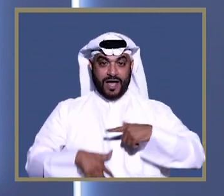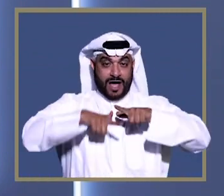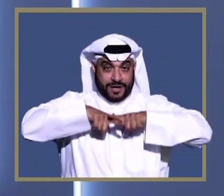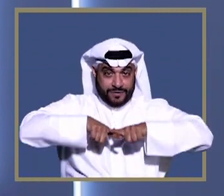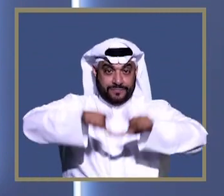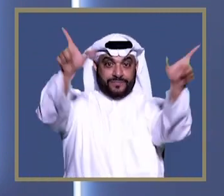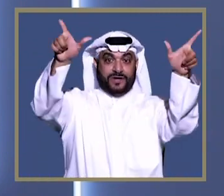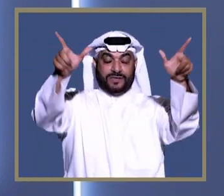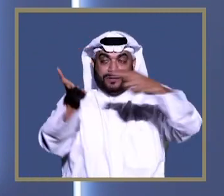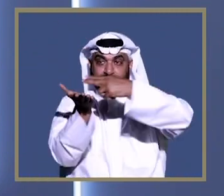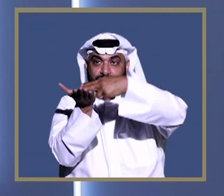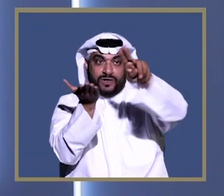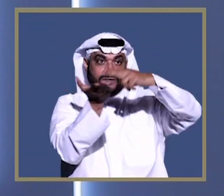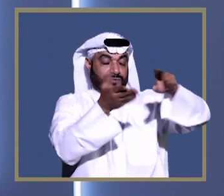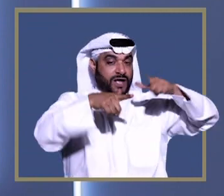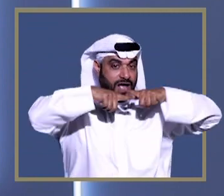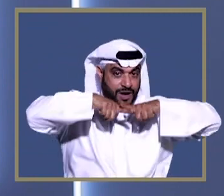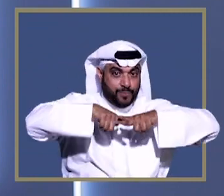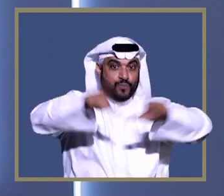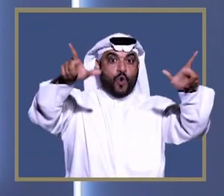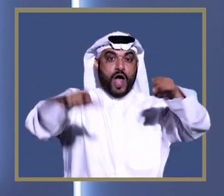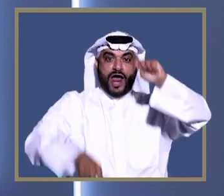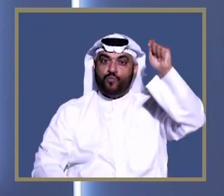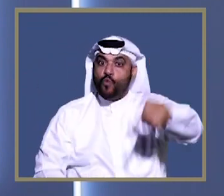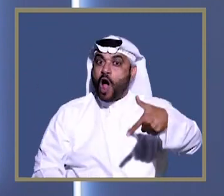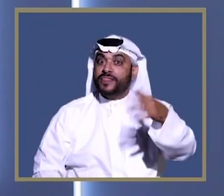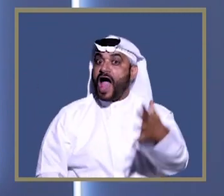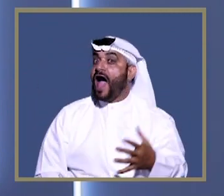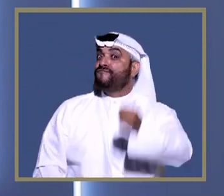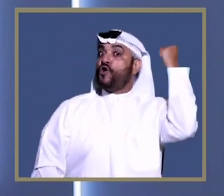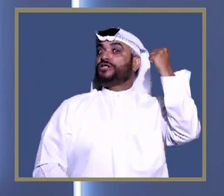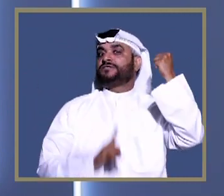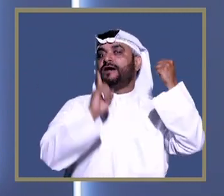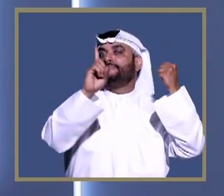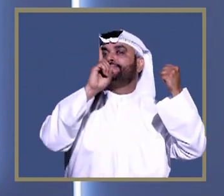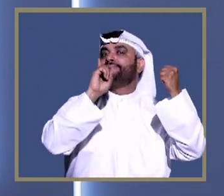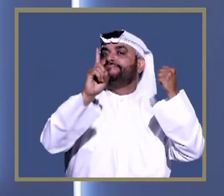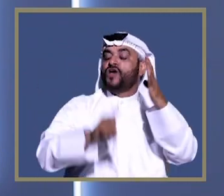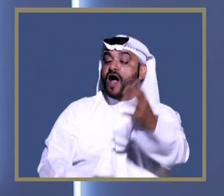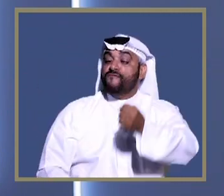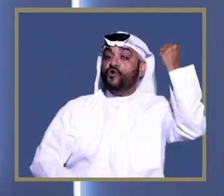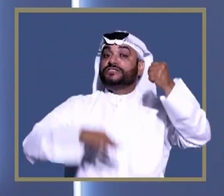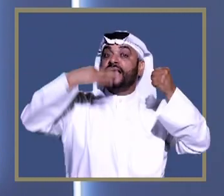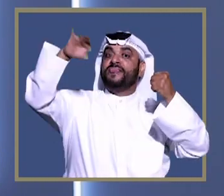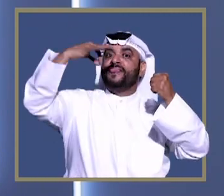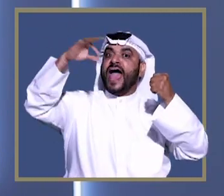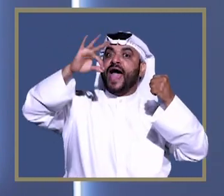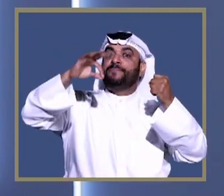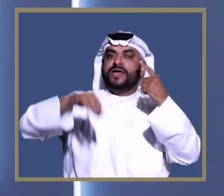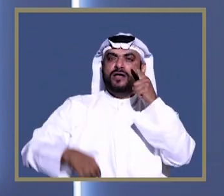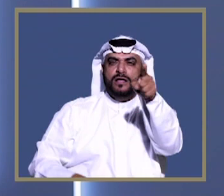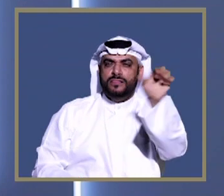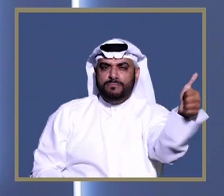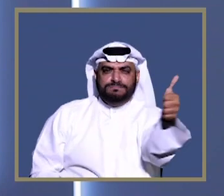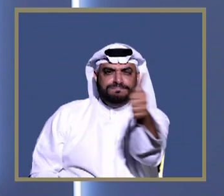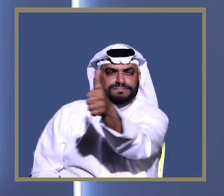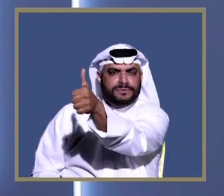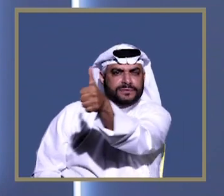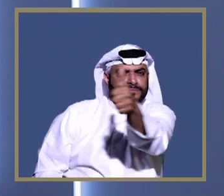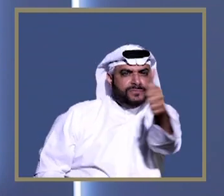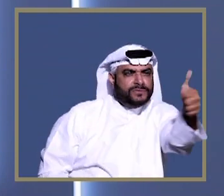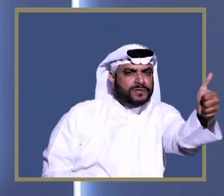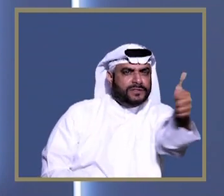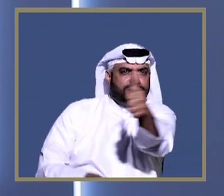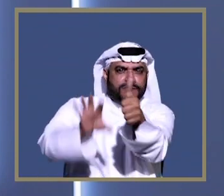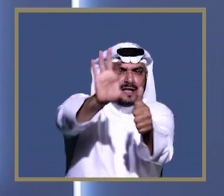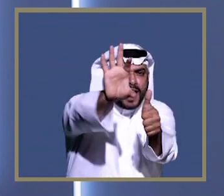وأنا أوجه رسالة إلى المواطن، هذه فرصة ذهبية أعتقد لن تعود مرة أخرى، ألا وهي الاختيار